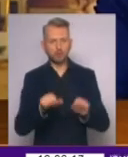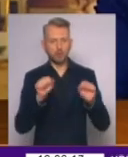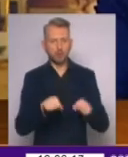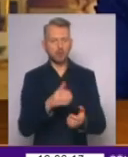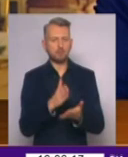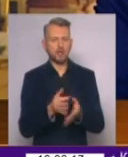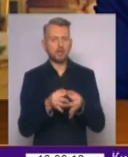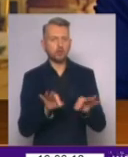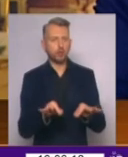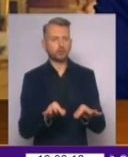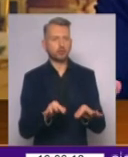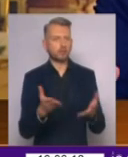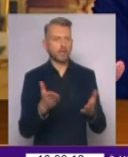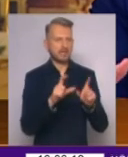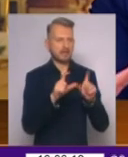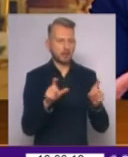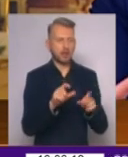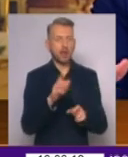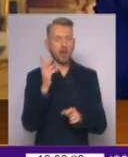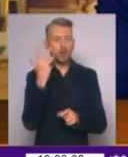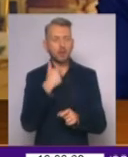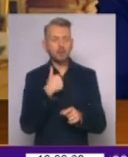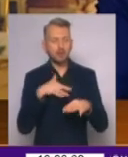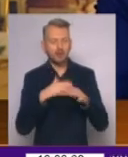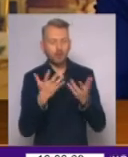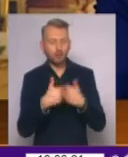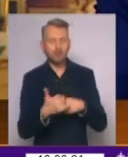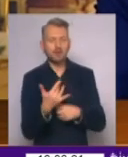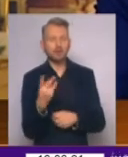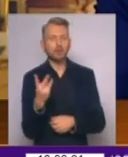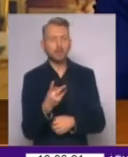мати доступ в той чи інший заклад. Але коли ми рахуємо, скільки потрібно,